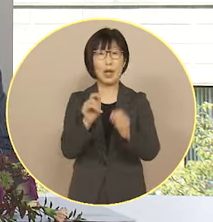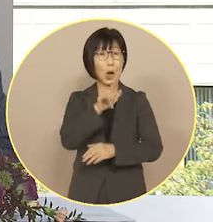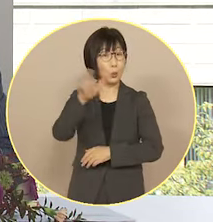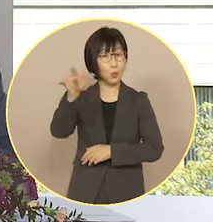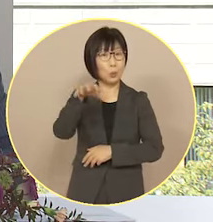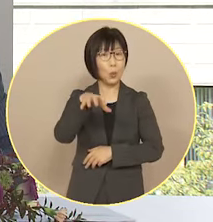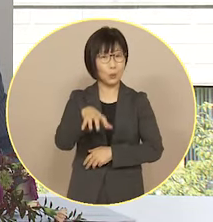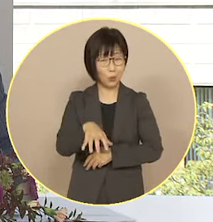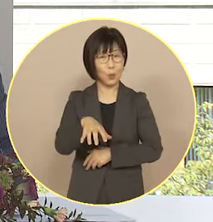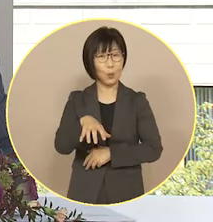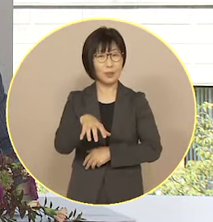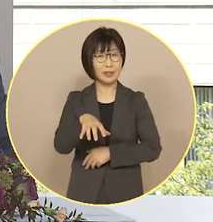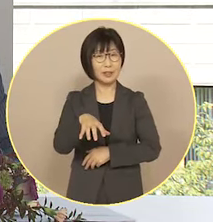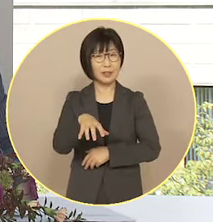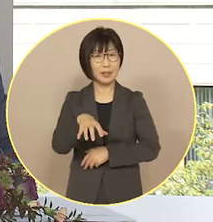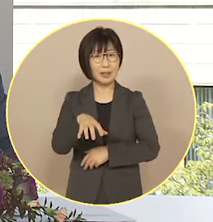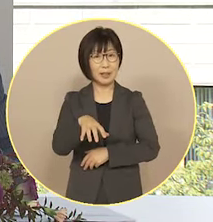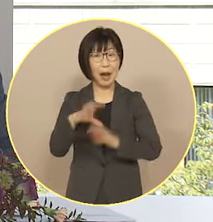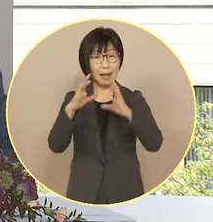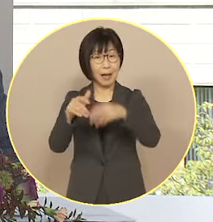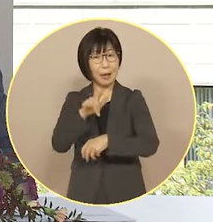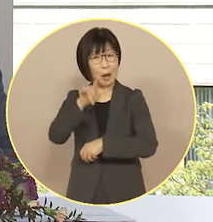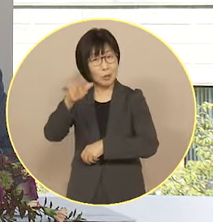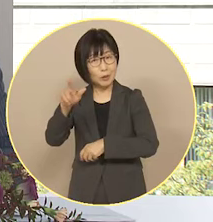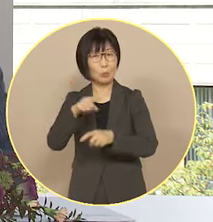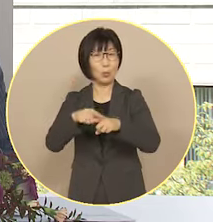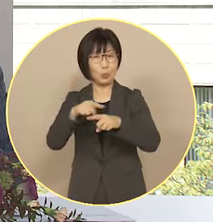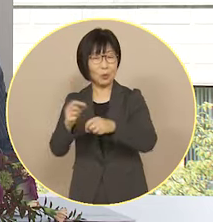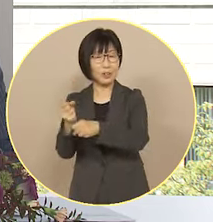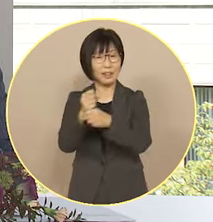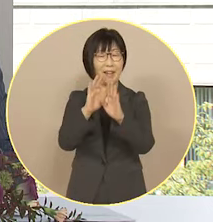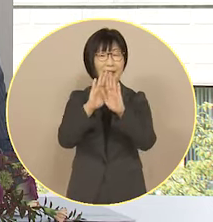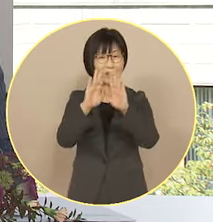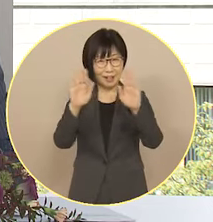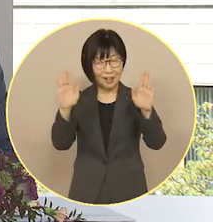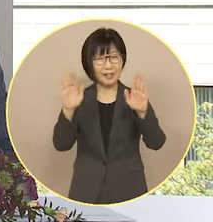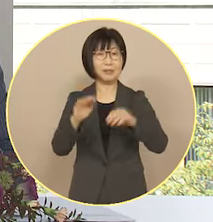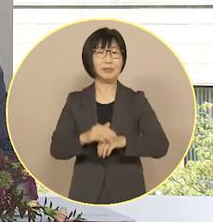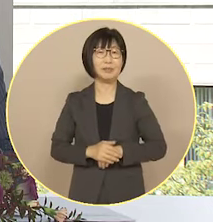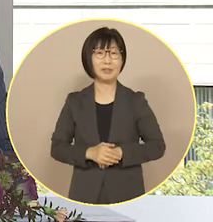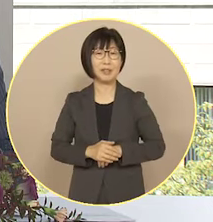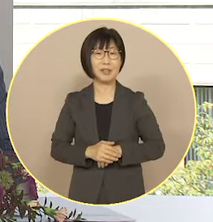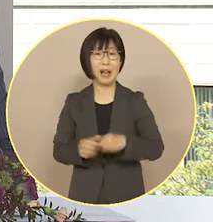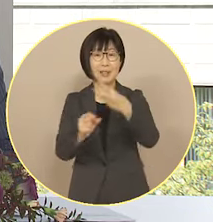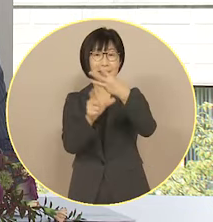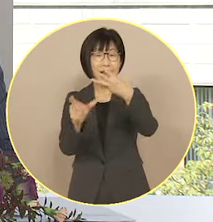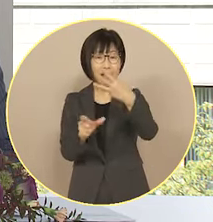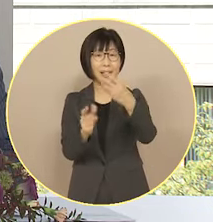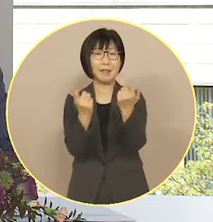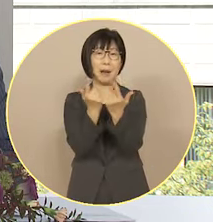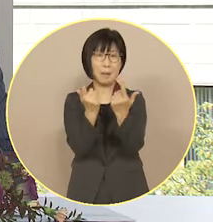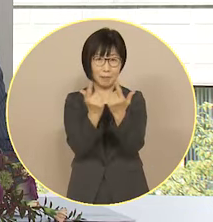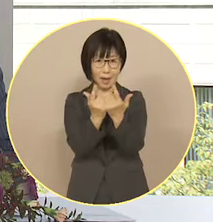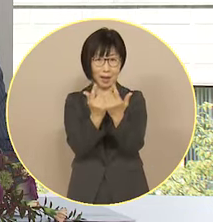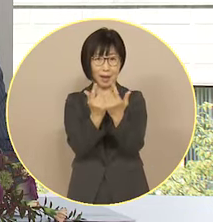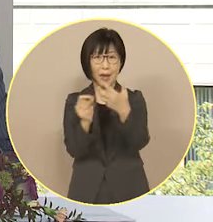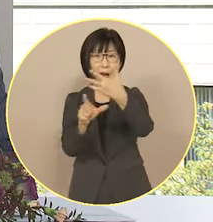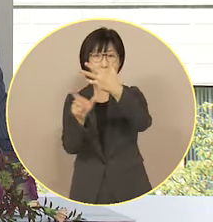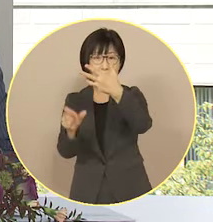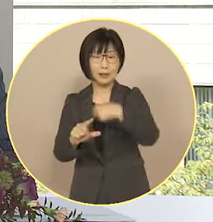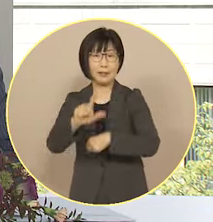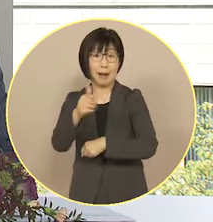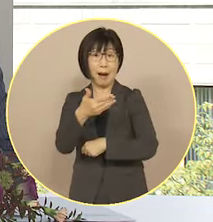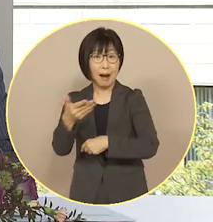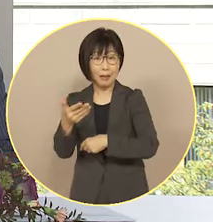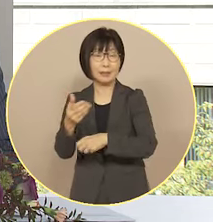桃太郎空港の海外便も徐々に運行再開しておりますまず3月に大平便が8月に